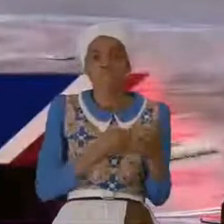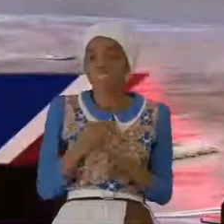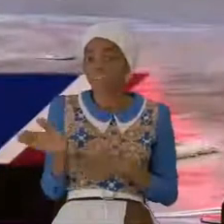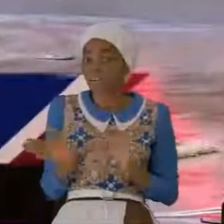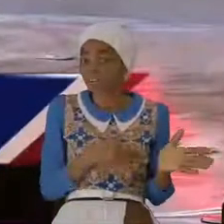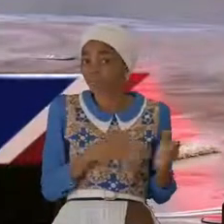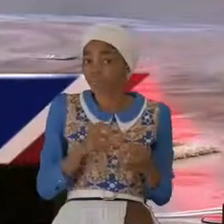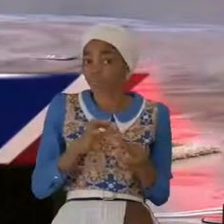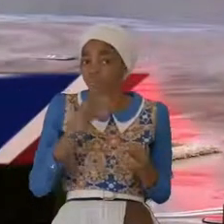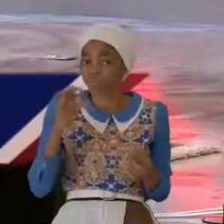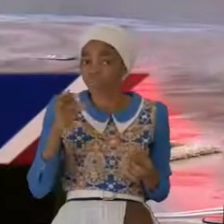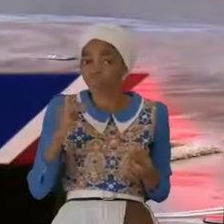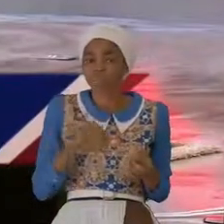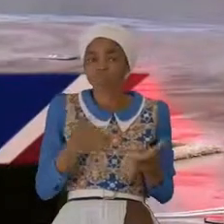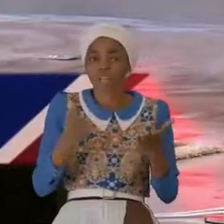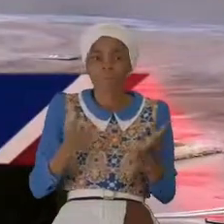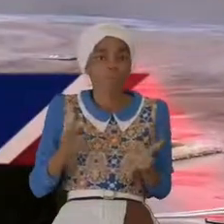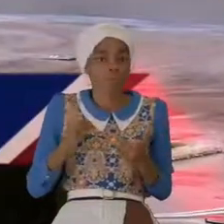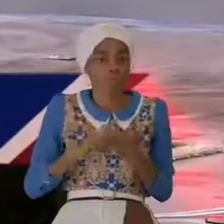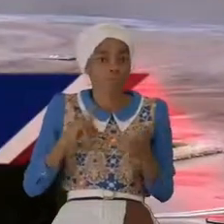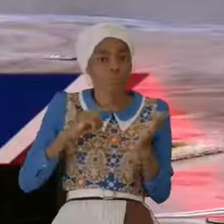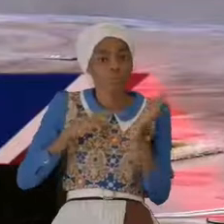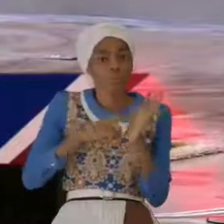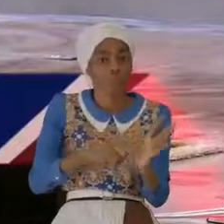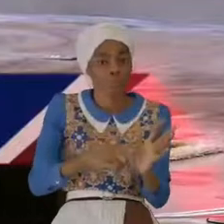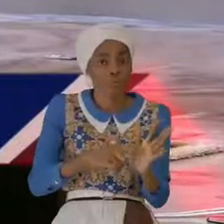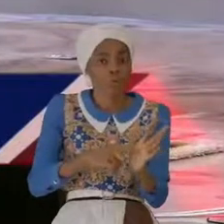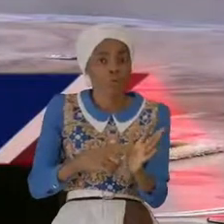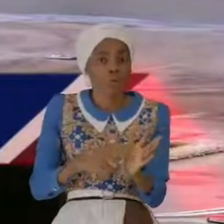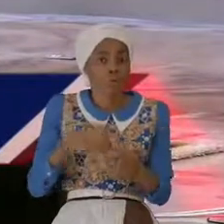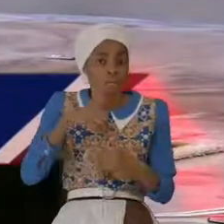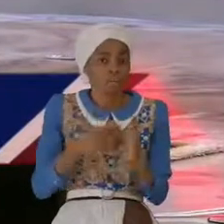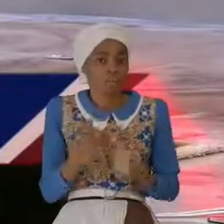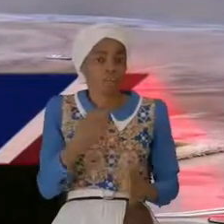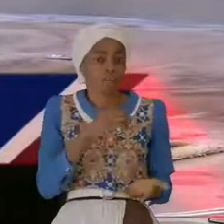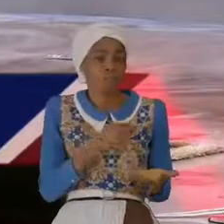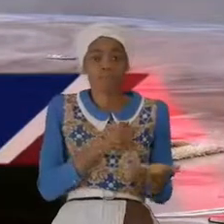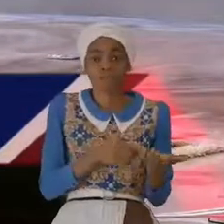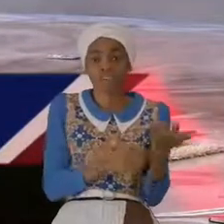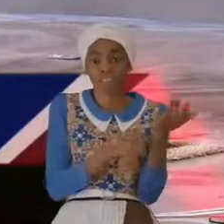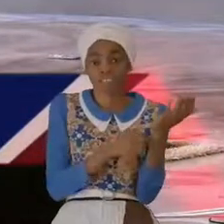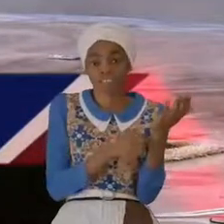abandonnent l'esprit. Ils voudraient se rendre agréables selon la chair.